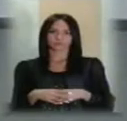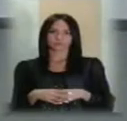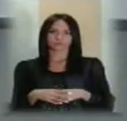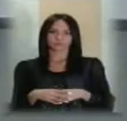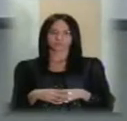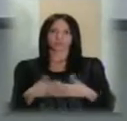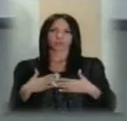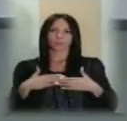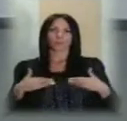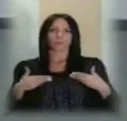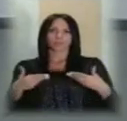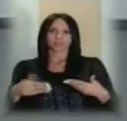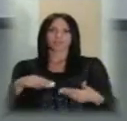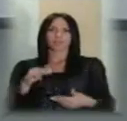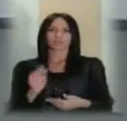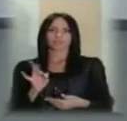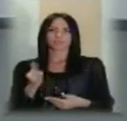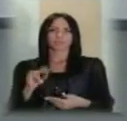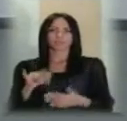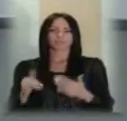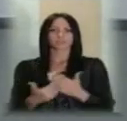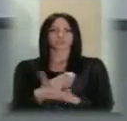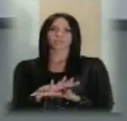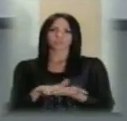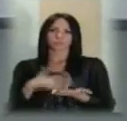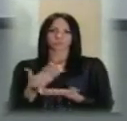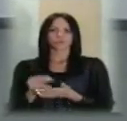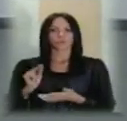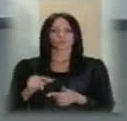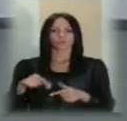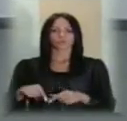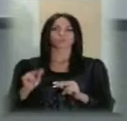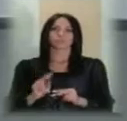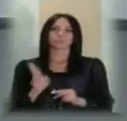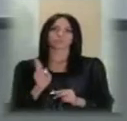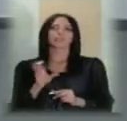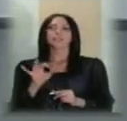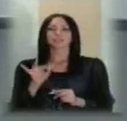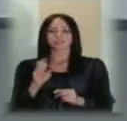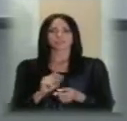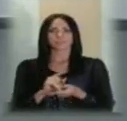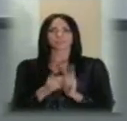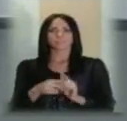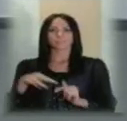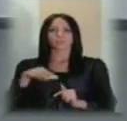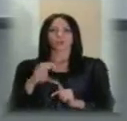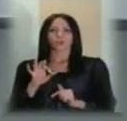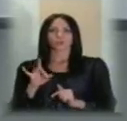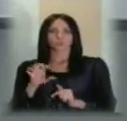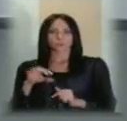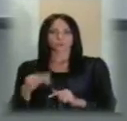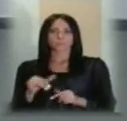Мої вітання. Таврійські новини продовжують свою роботу. У студії Ксенія Сіліна, сурдопереклад Моніка Соробей. І головні теми на цю годину